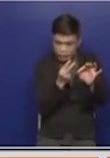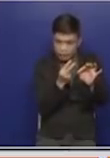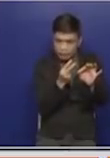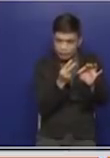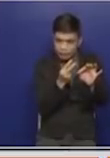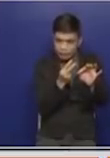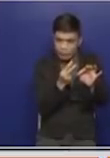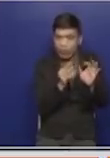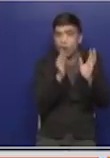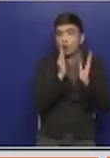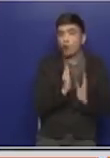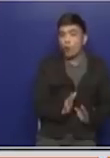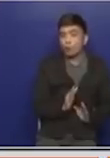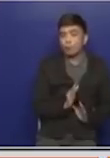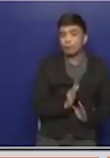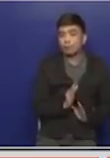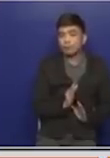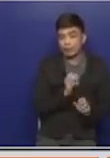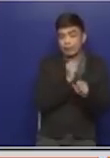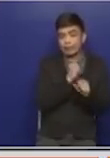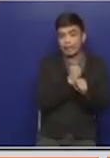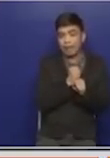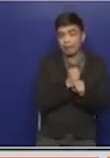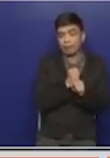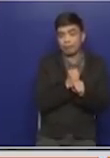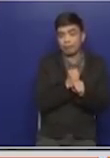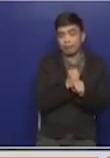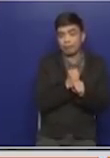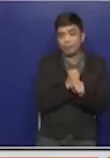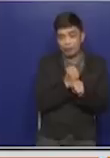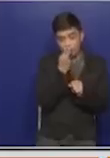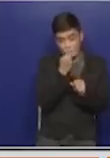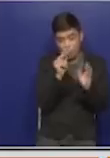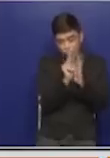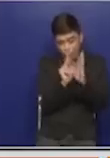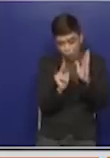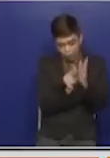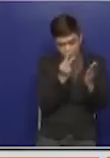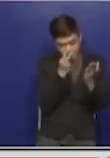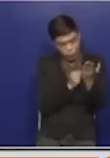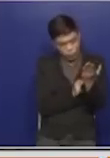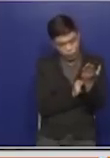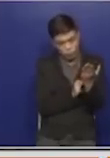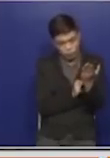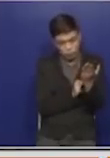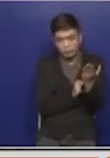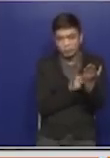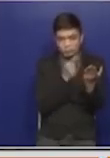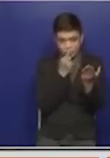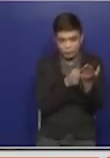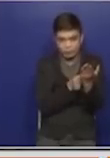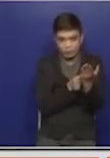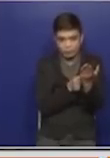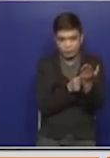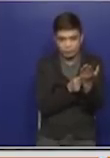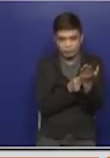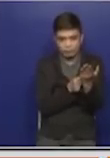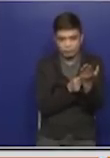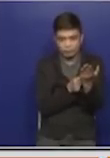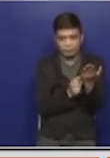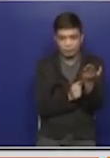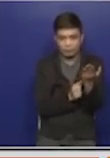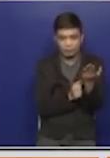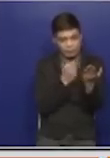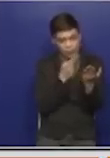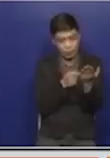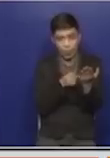ผู้ถูกกระทำนะคะการอ่านไดอะล็อกหรือกฎหมายอันนี้เนี่ยท่านมองว่าเป็นการที่คาดคะเนจากส